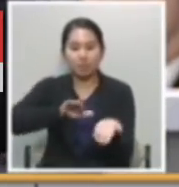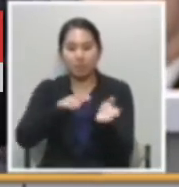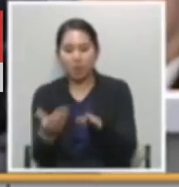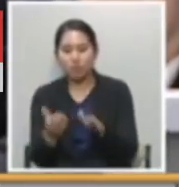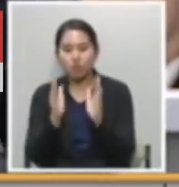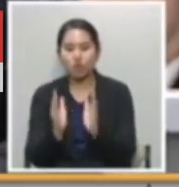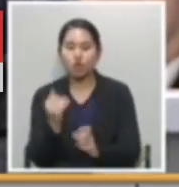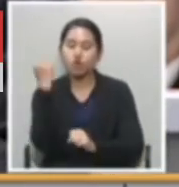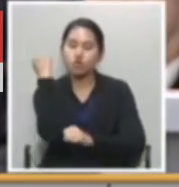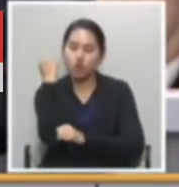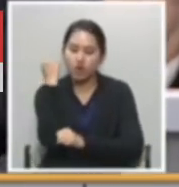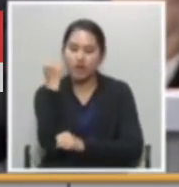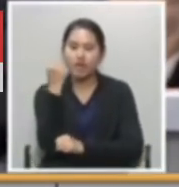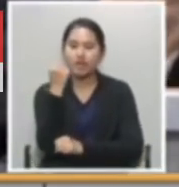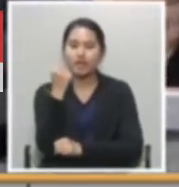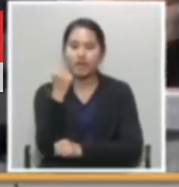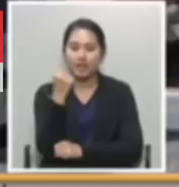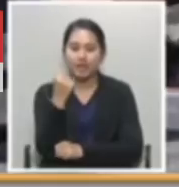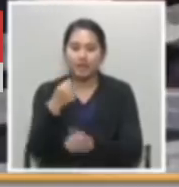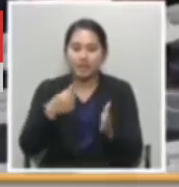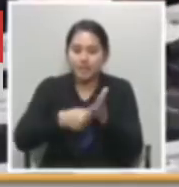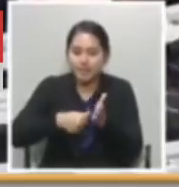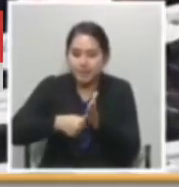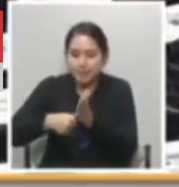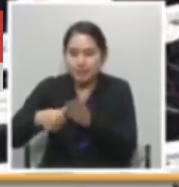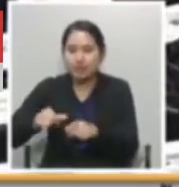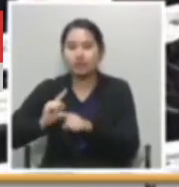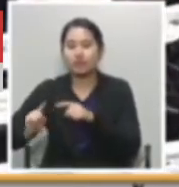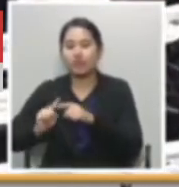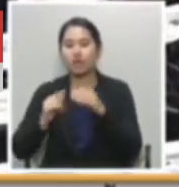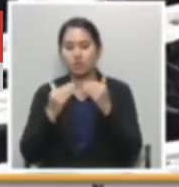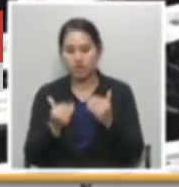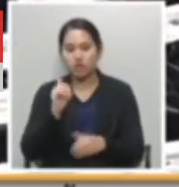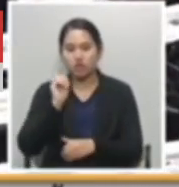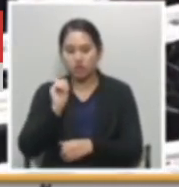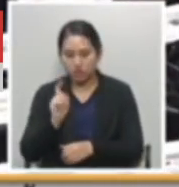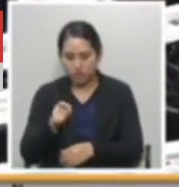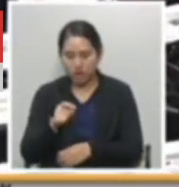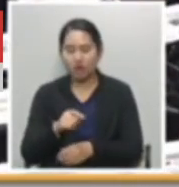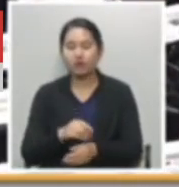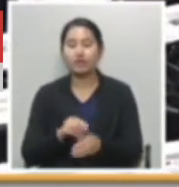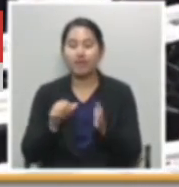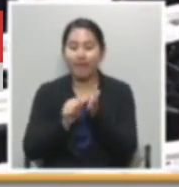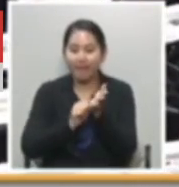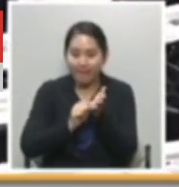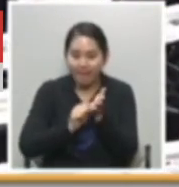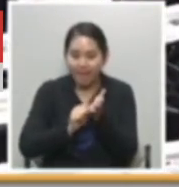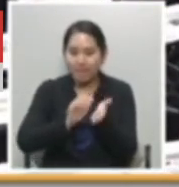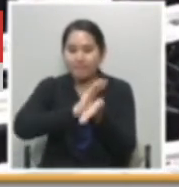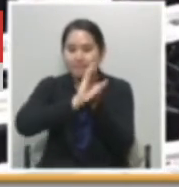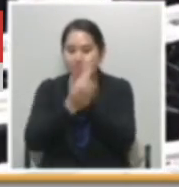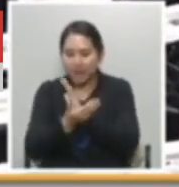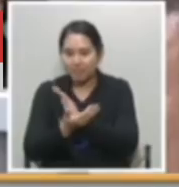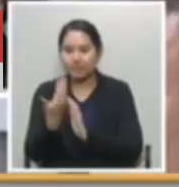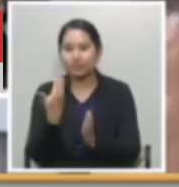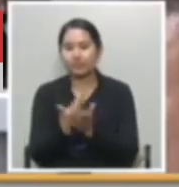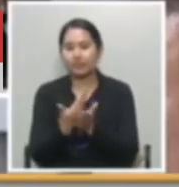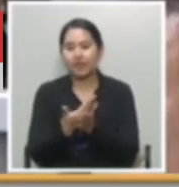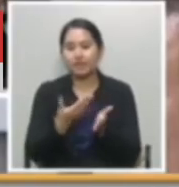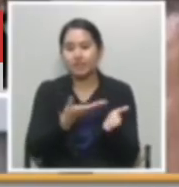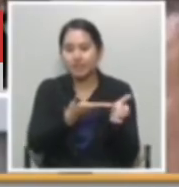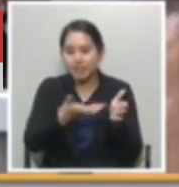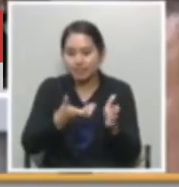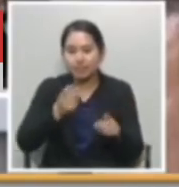นจนเป็นหนี้ท่วมหมดวันนี้ท่านต้องชดเชยต้องชดเชยท่านต้องปรับหนี้ทั้งระบบเลยวันนี้มันจ